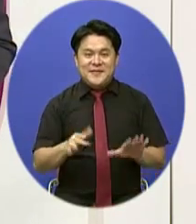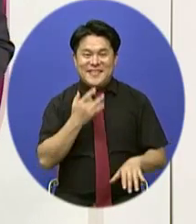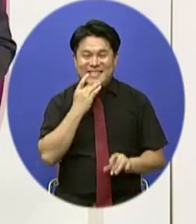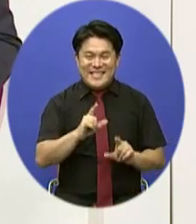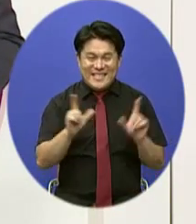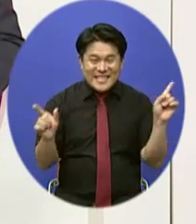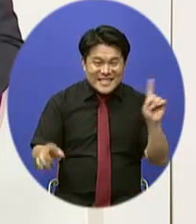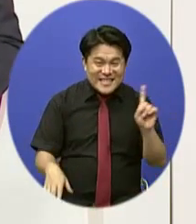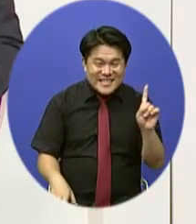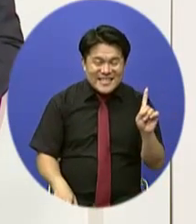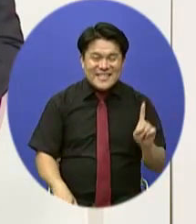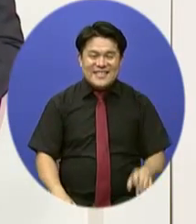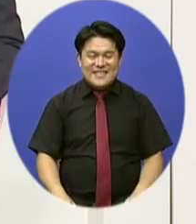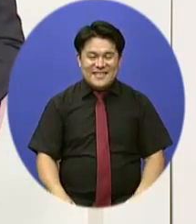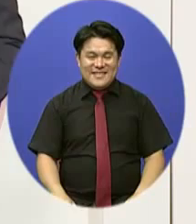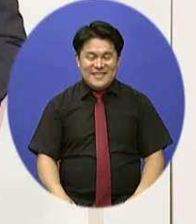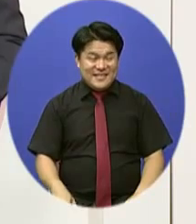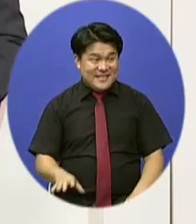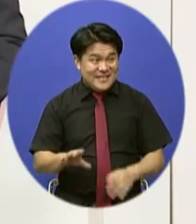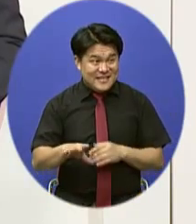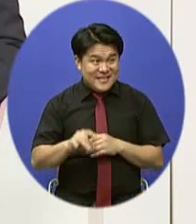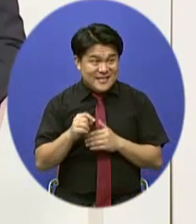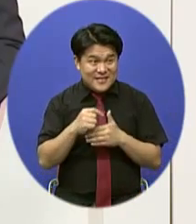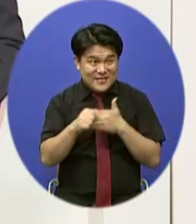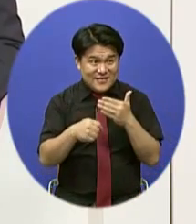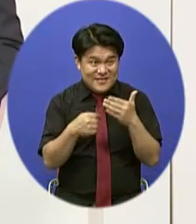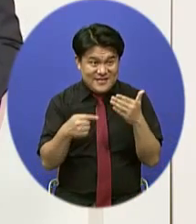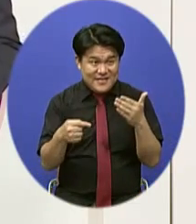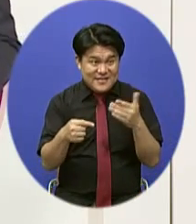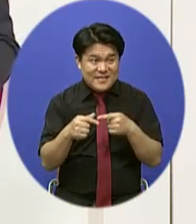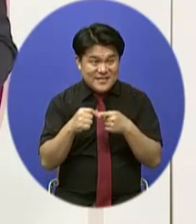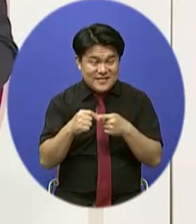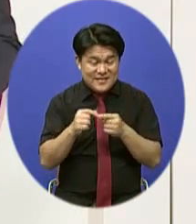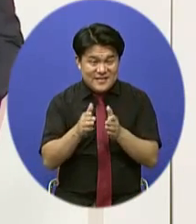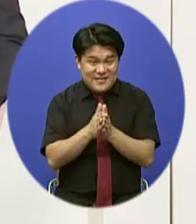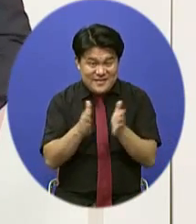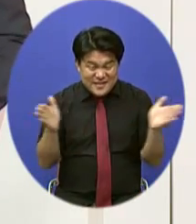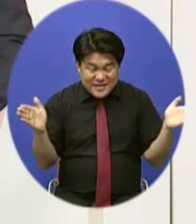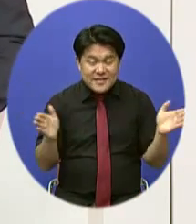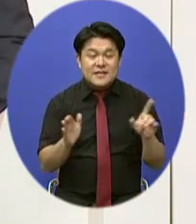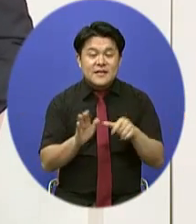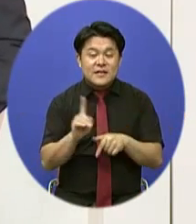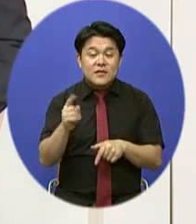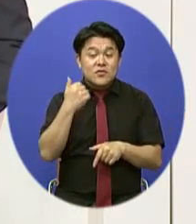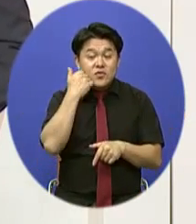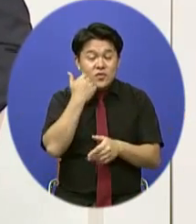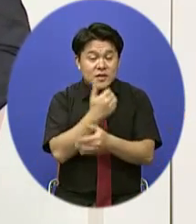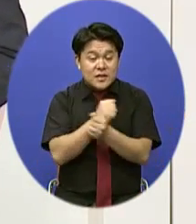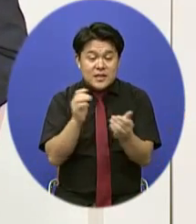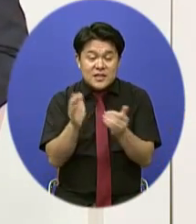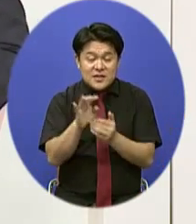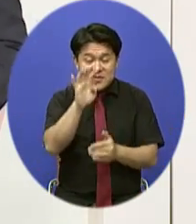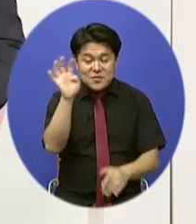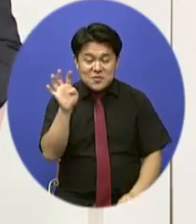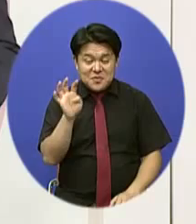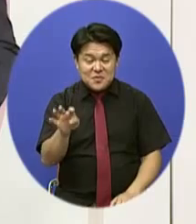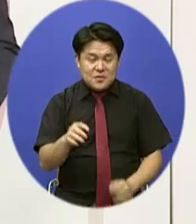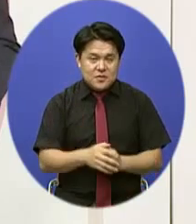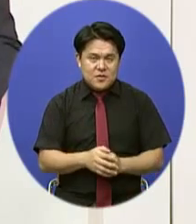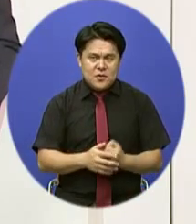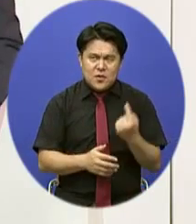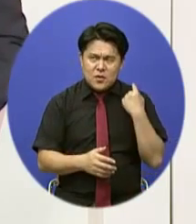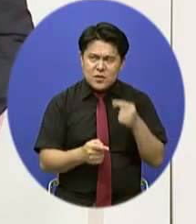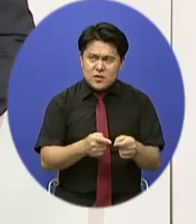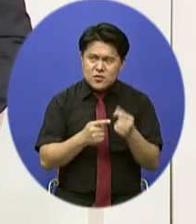화요일 네. 첫 주를 시작하면서 네. 어느 분이 누가 예약 참여자인가 월말 결선했군요. 어느 분이